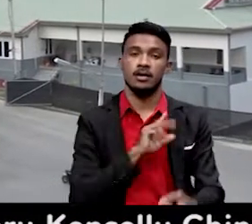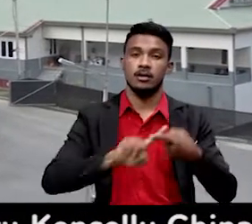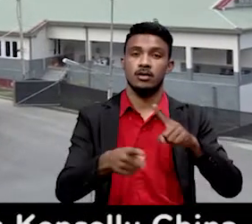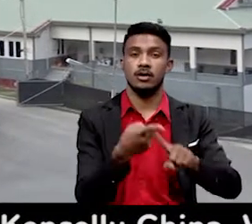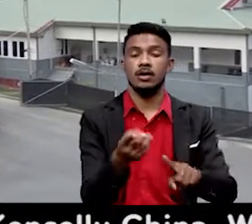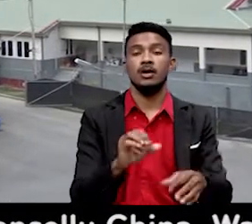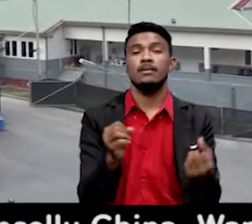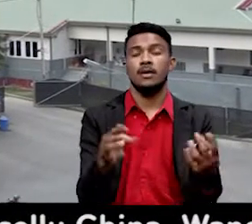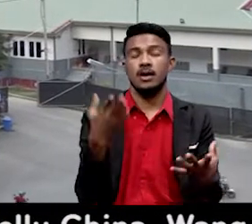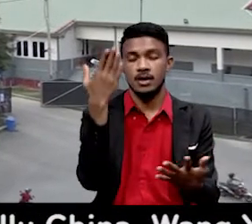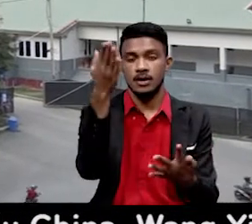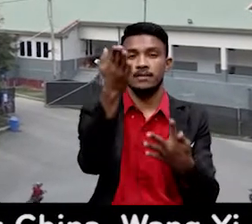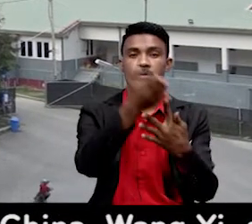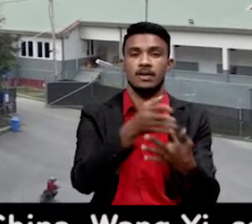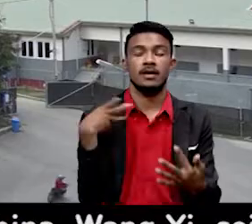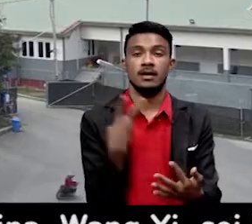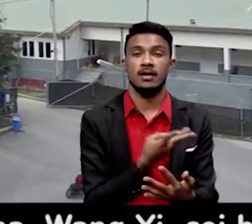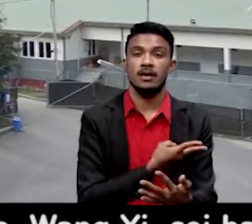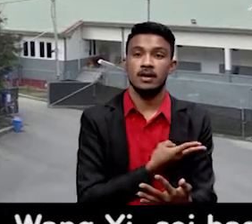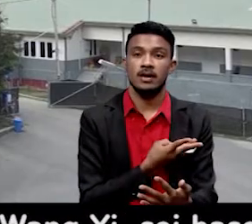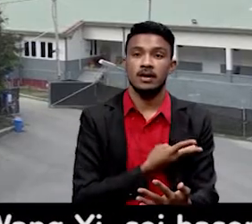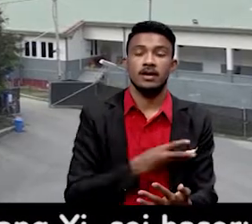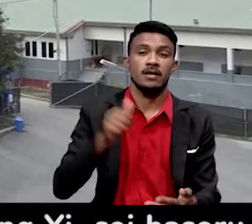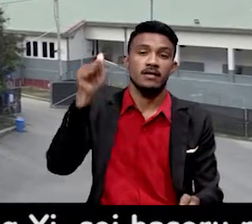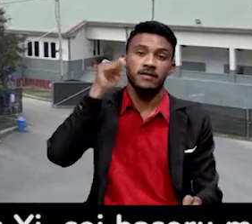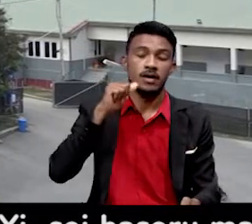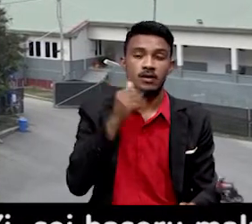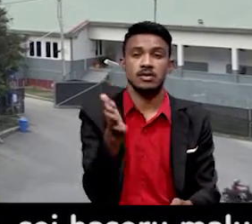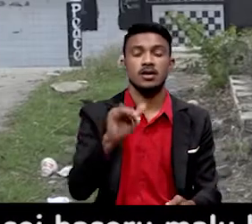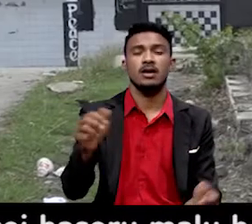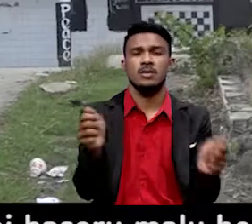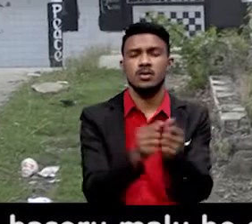ia larang ne tenia fetan sira ia larang nang hira tena ia larang.